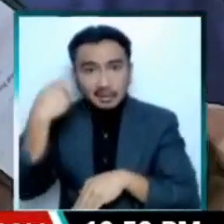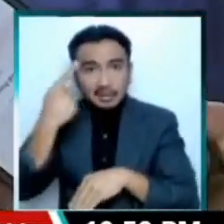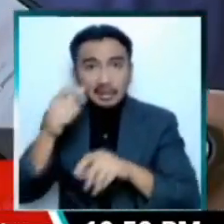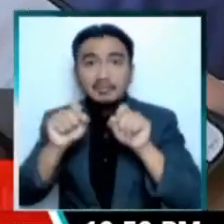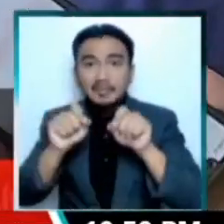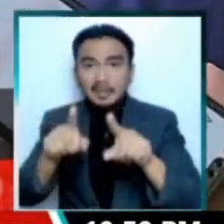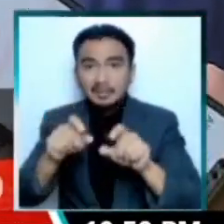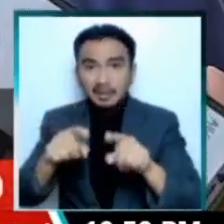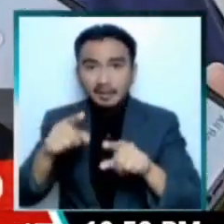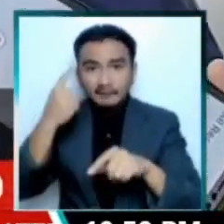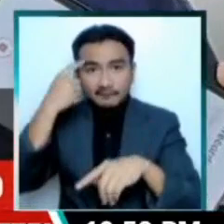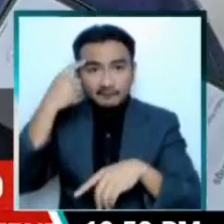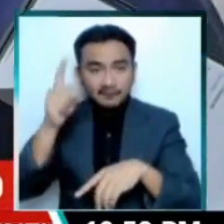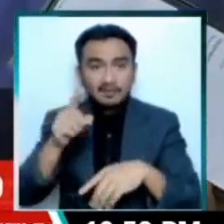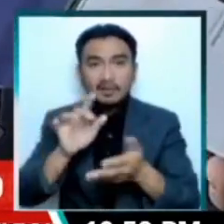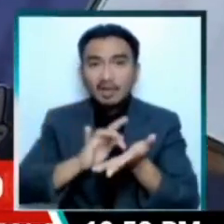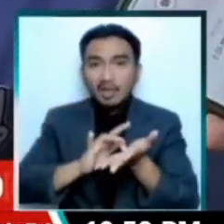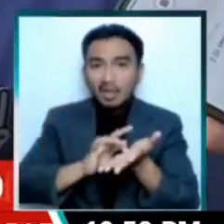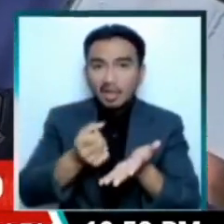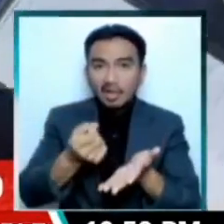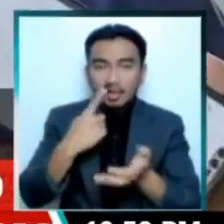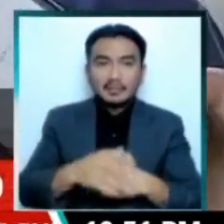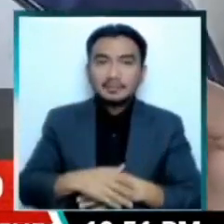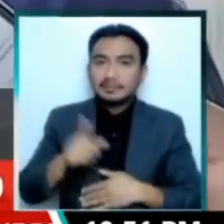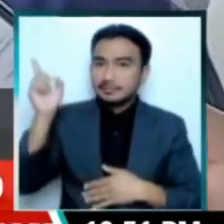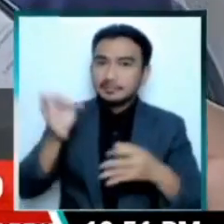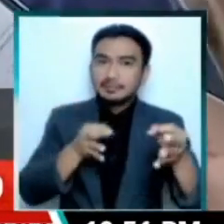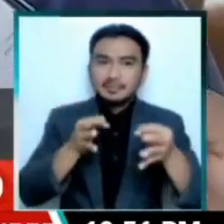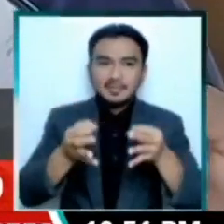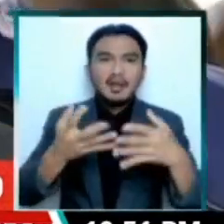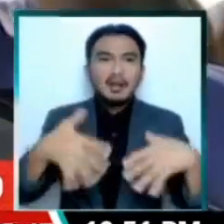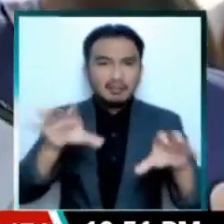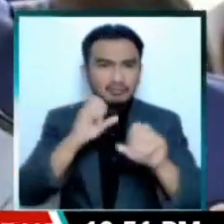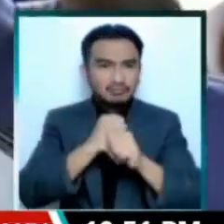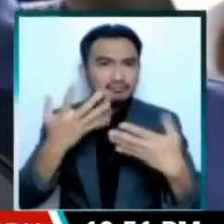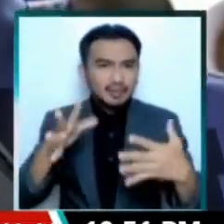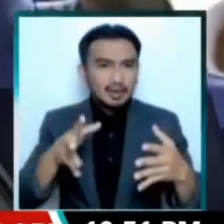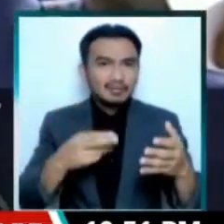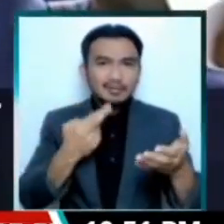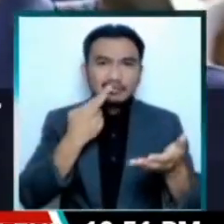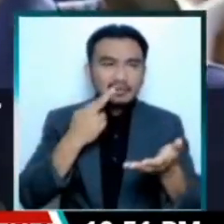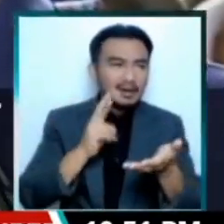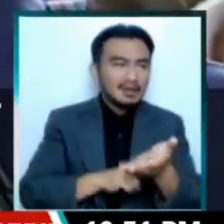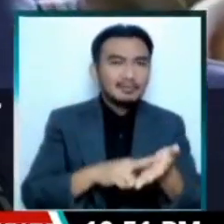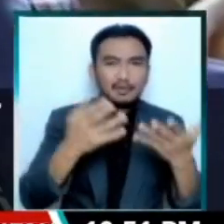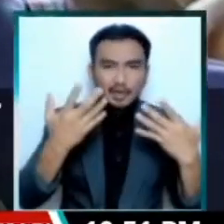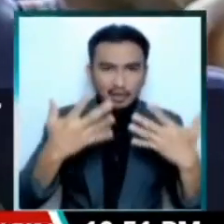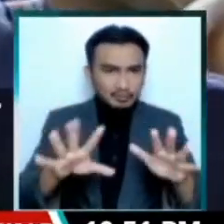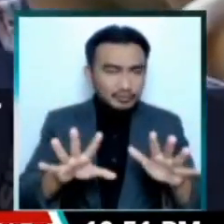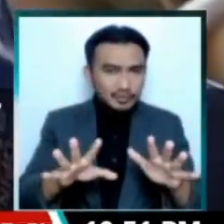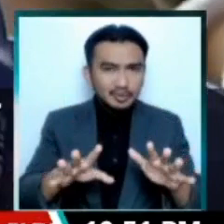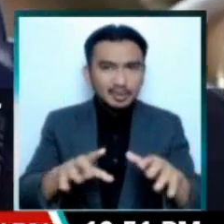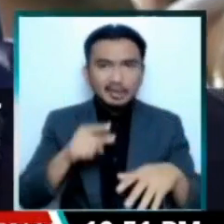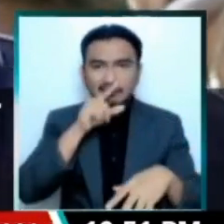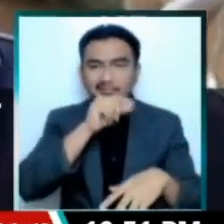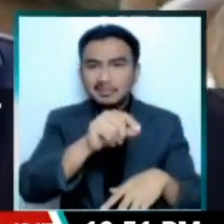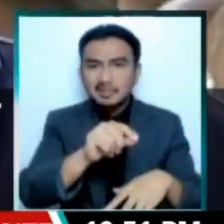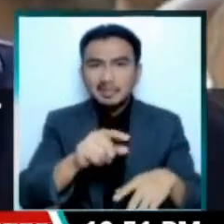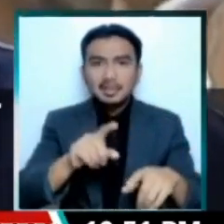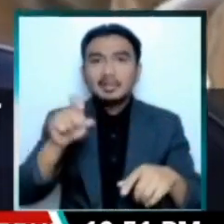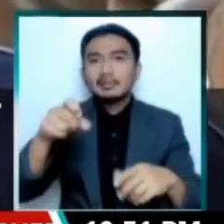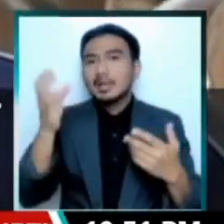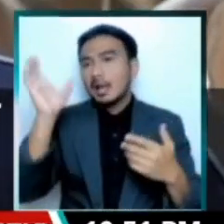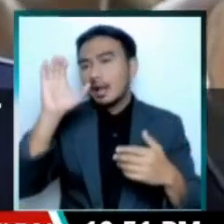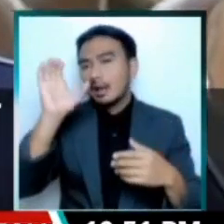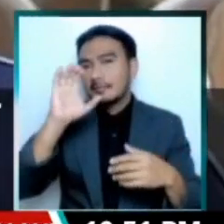FDA, na-report ko na sa NBI, kaya lang mahirap talaga mahuli. Sana nga talagang mahuli kasi